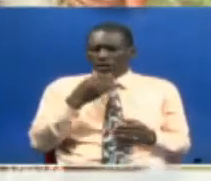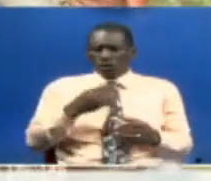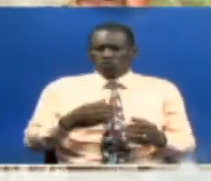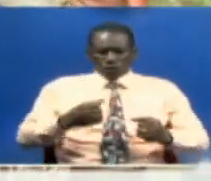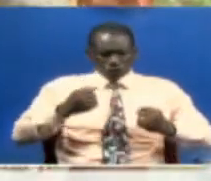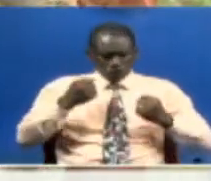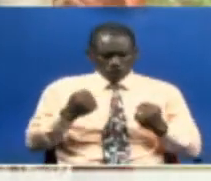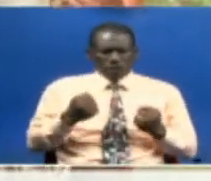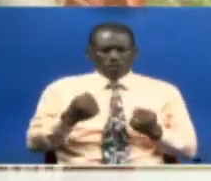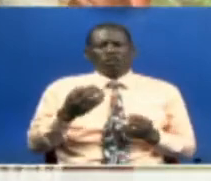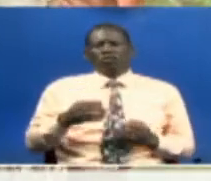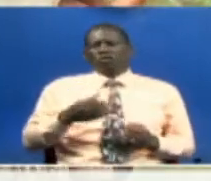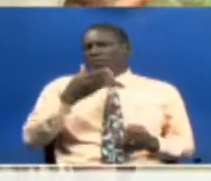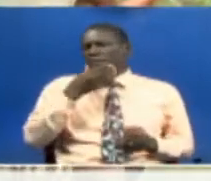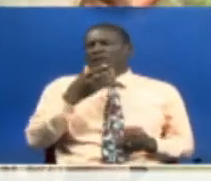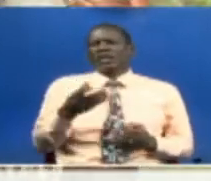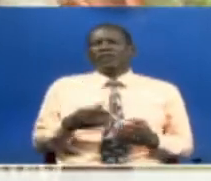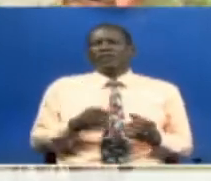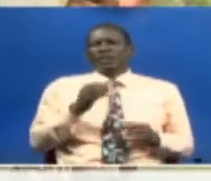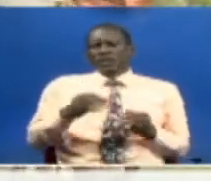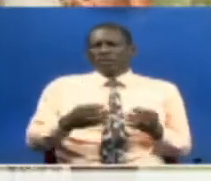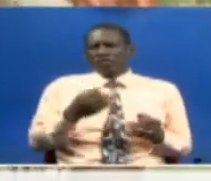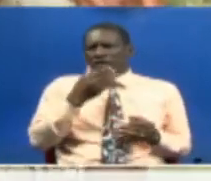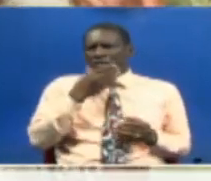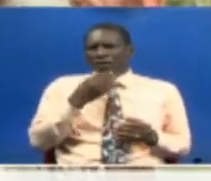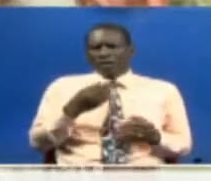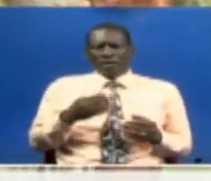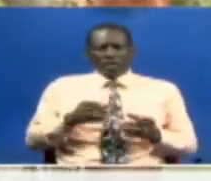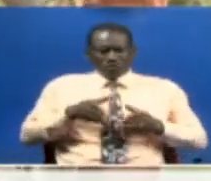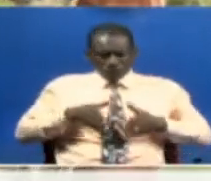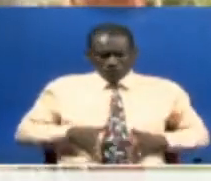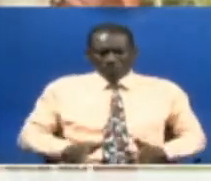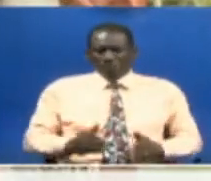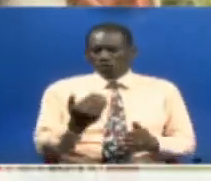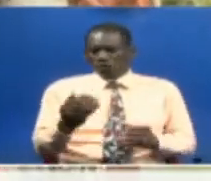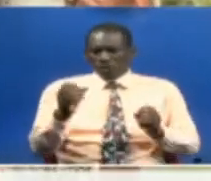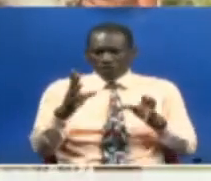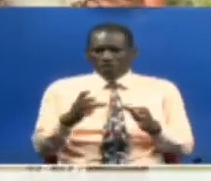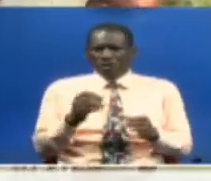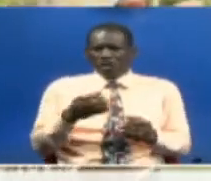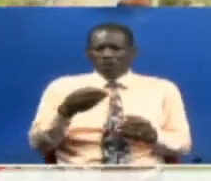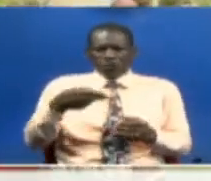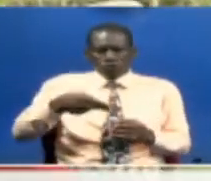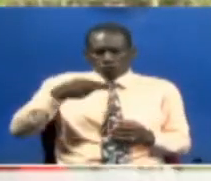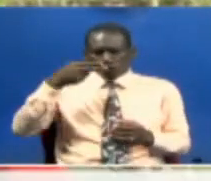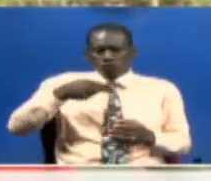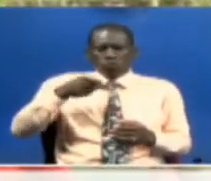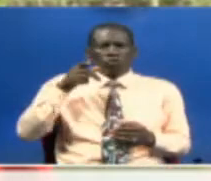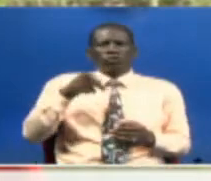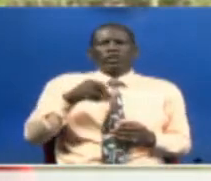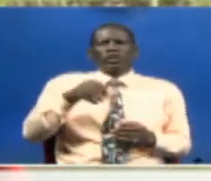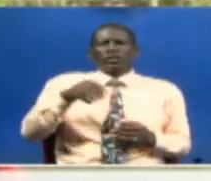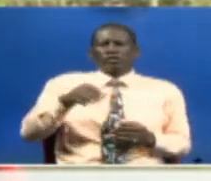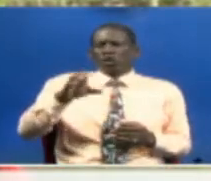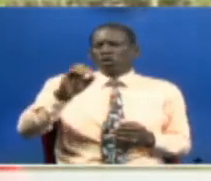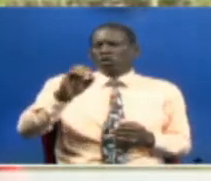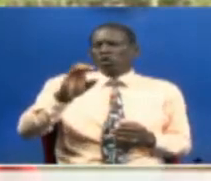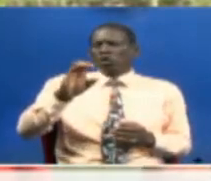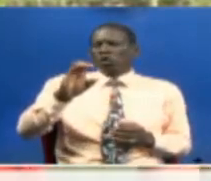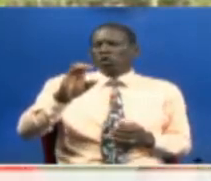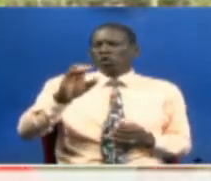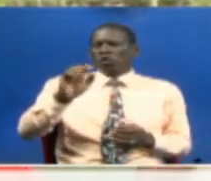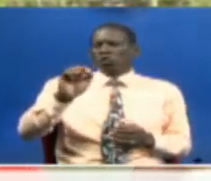wazee. Kwa sababu kiwa mzee hajawahi kuzaa watoto, akinywa supu ya pweza, tayari anazaa watoto